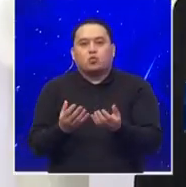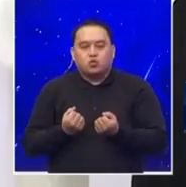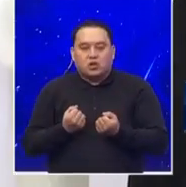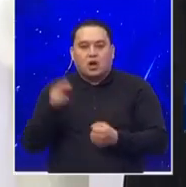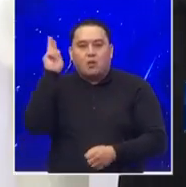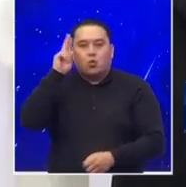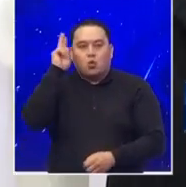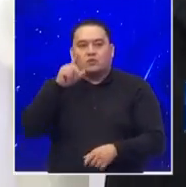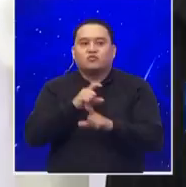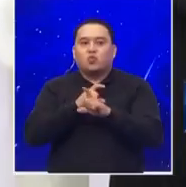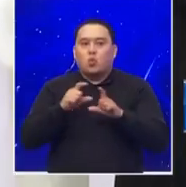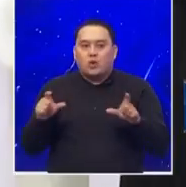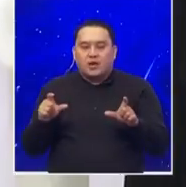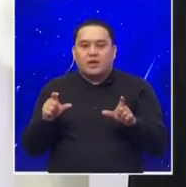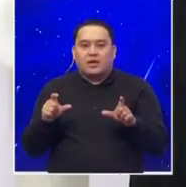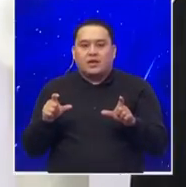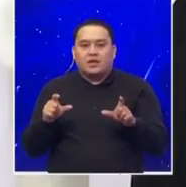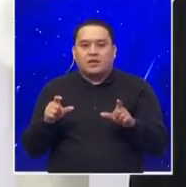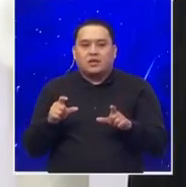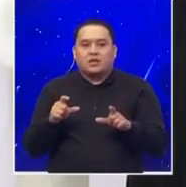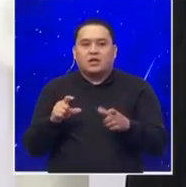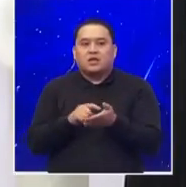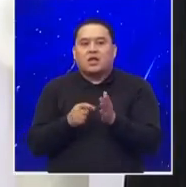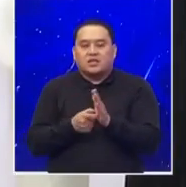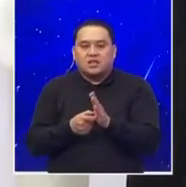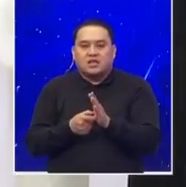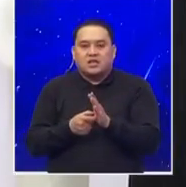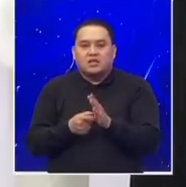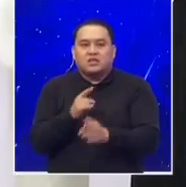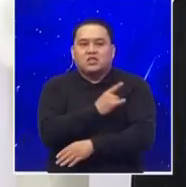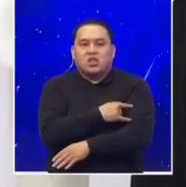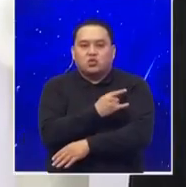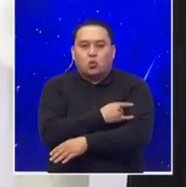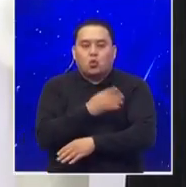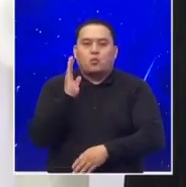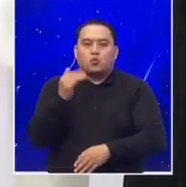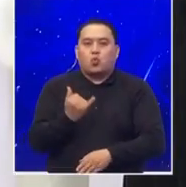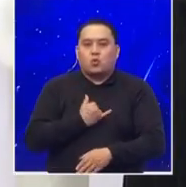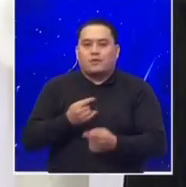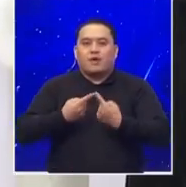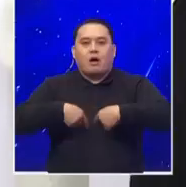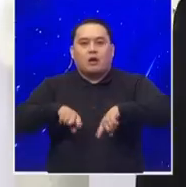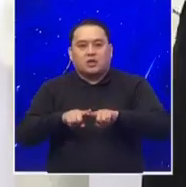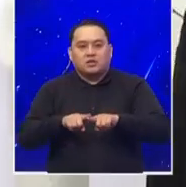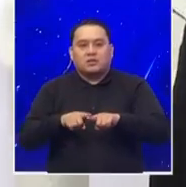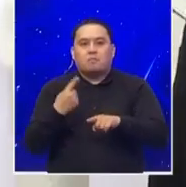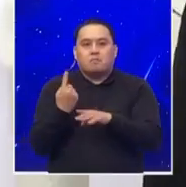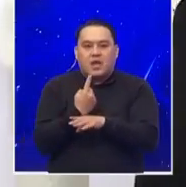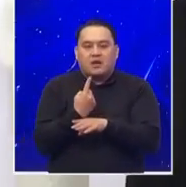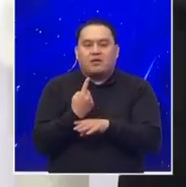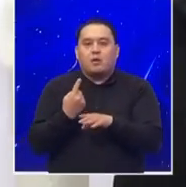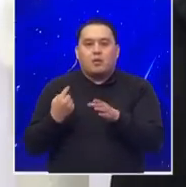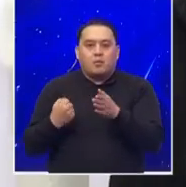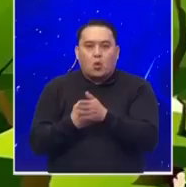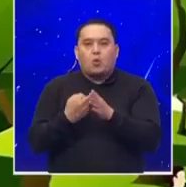получать обучение в школе именно в дежурных классах. То есть дежурные классы будут теперь у нас организованы с 1 по